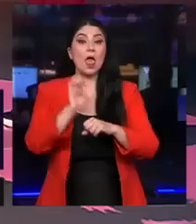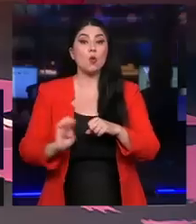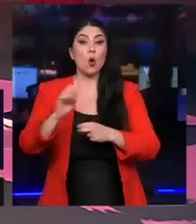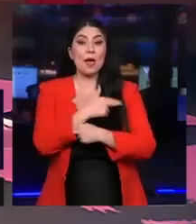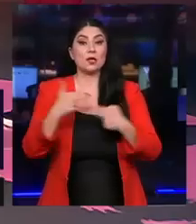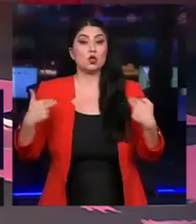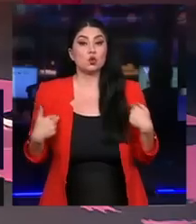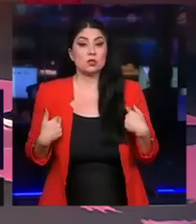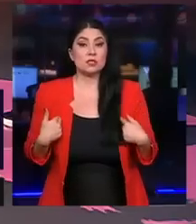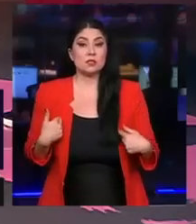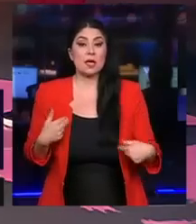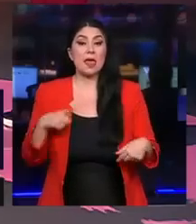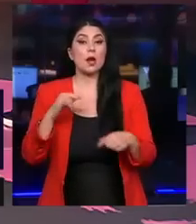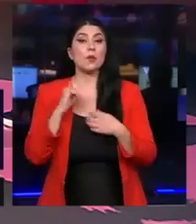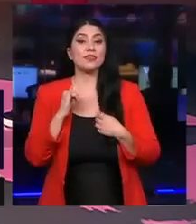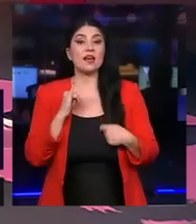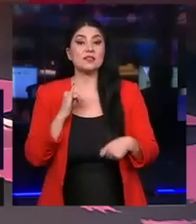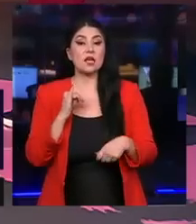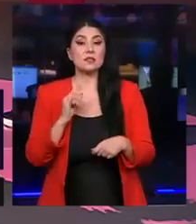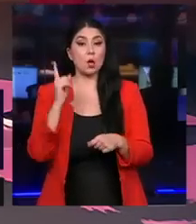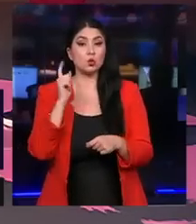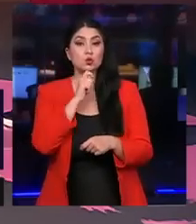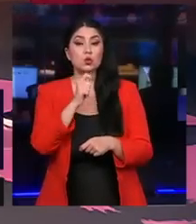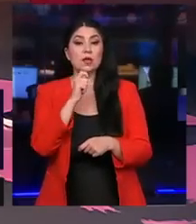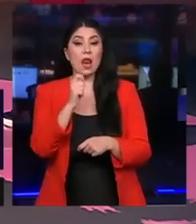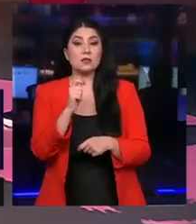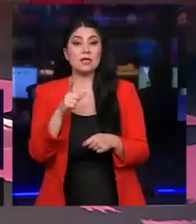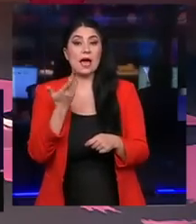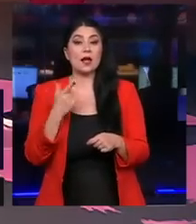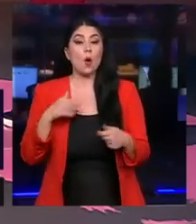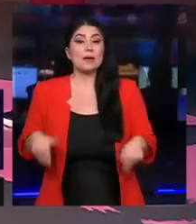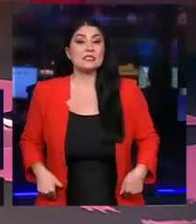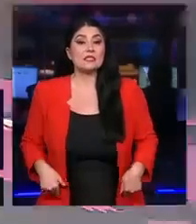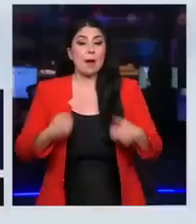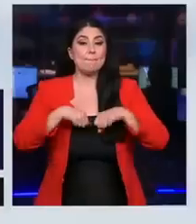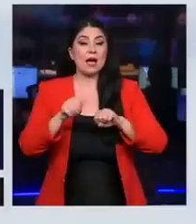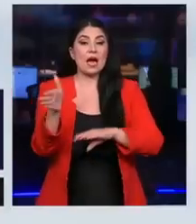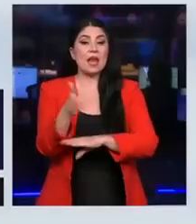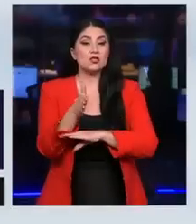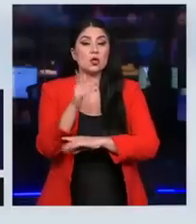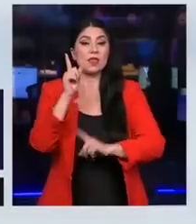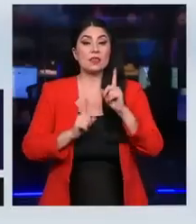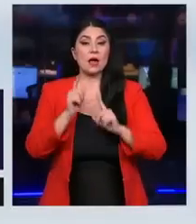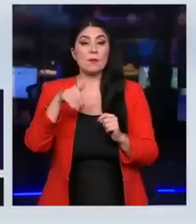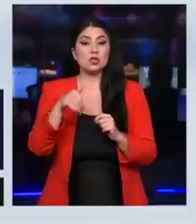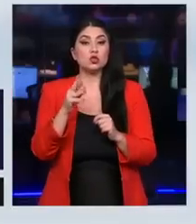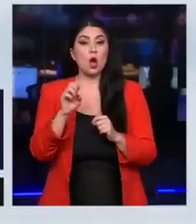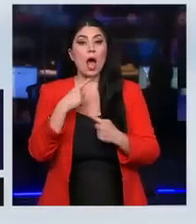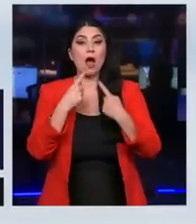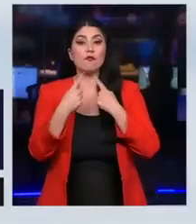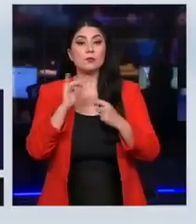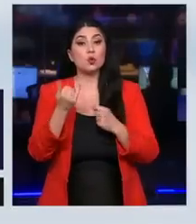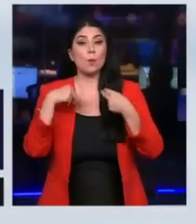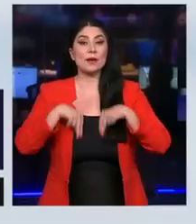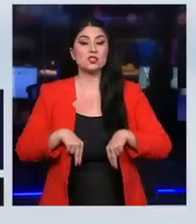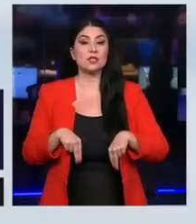de Justiție. Practic, erau interesați jurnaliștii prezenți la Banca Națională să afle dacă Marcel Ciolacu s-a consultat